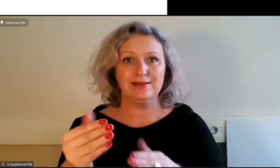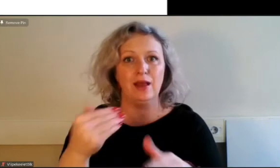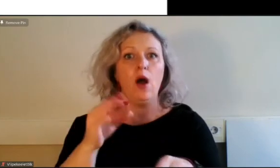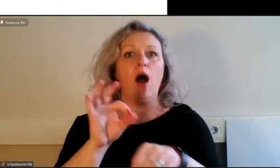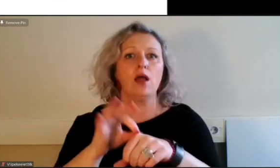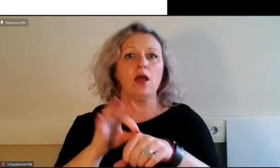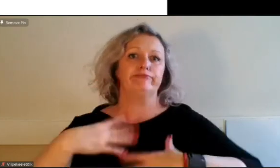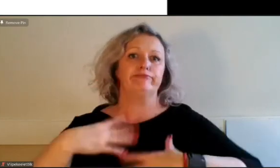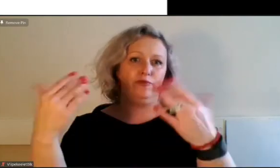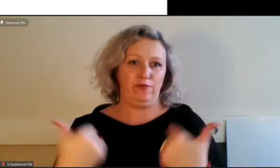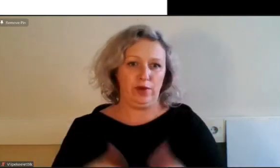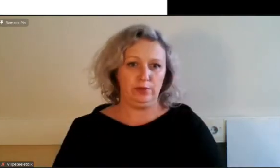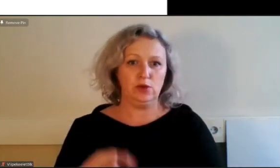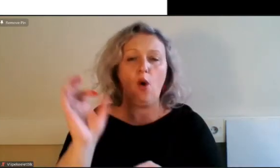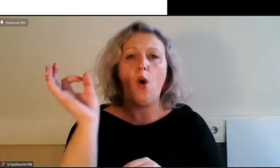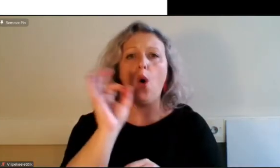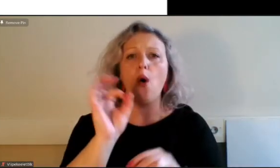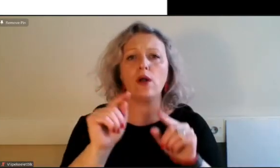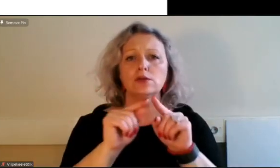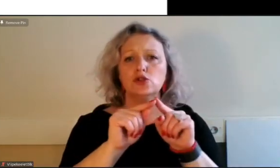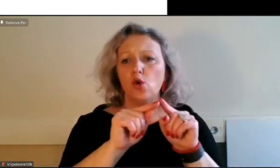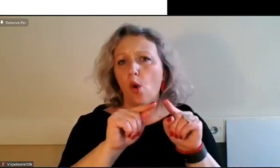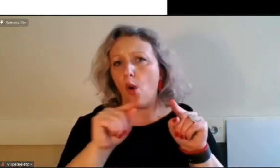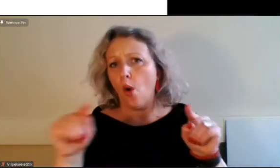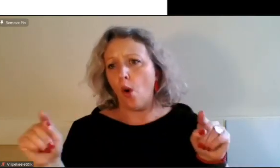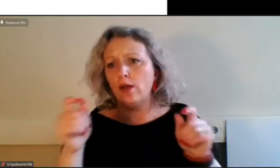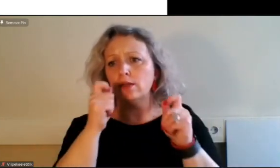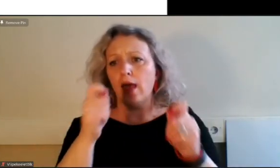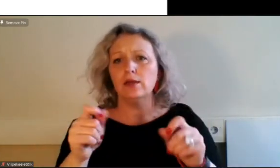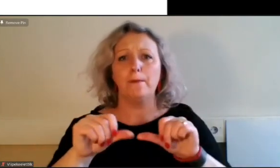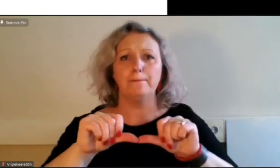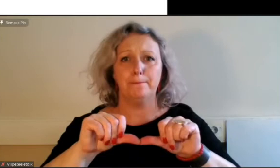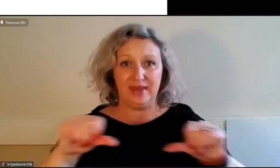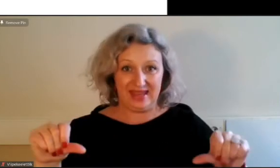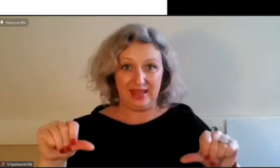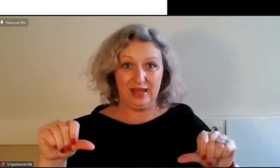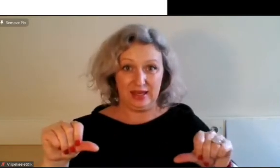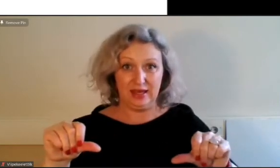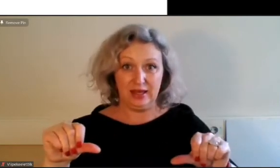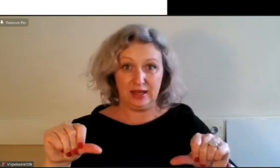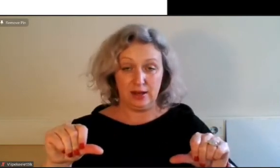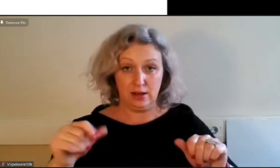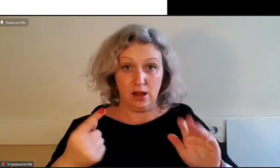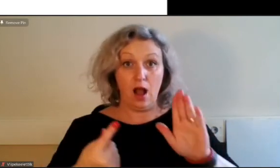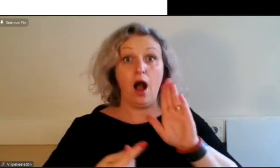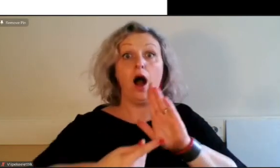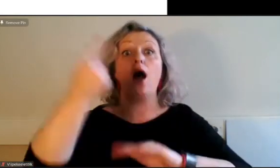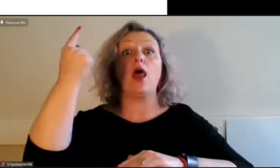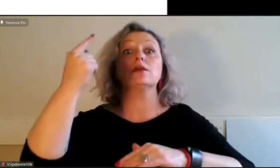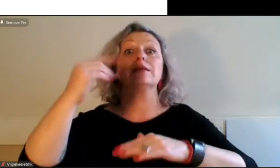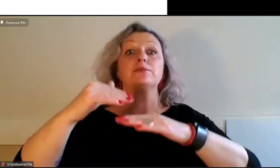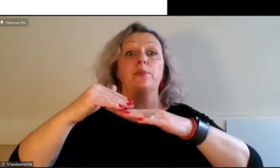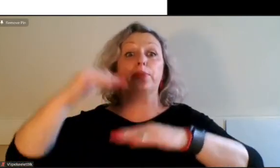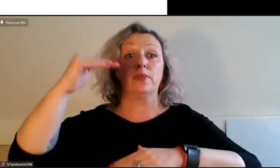on see näha, et kolmanda doosi saanud inimeste hulgas nakatumine kiirelt hakkas vähenema. Ehk siis need